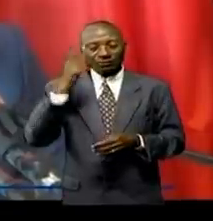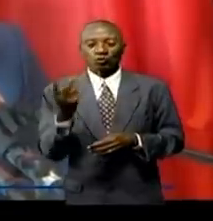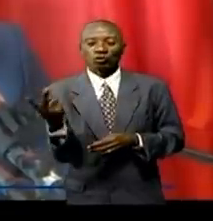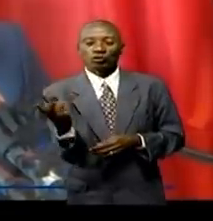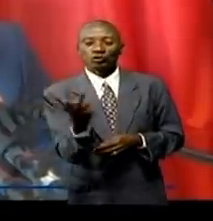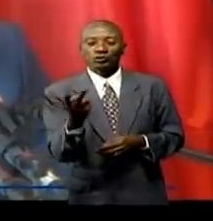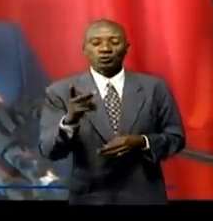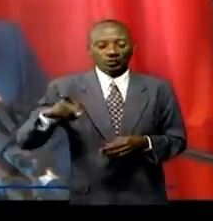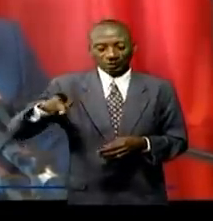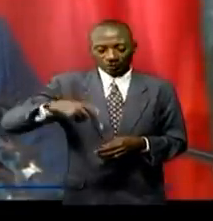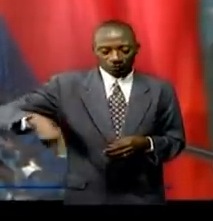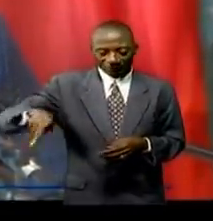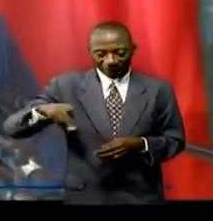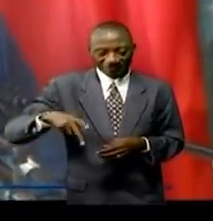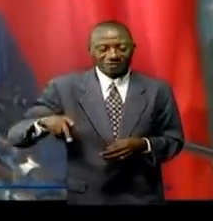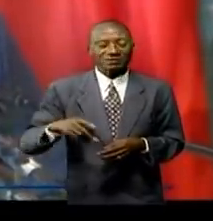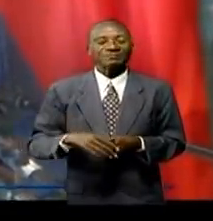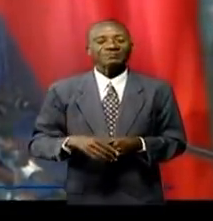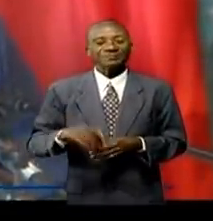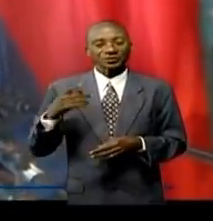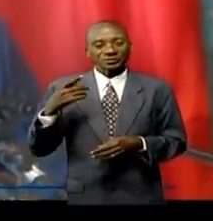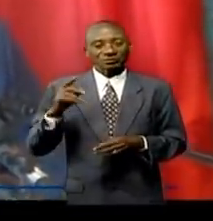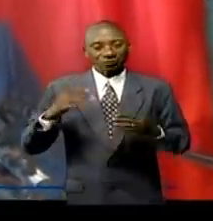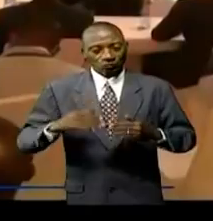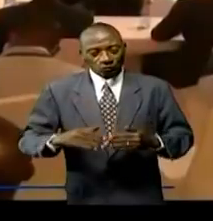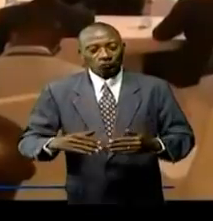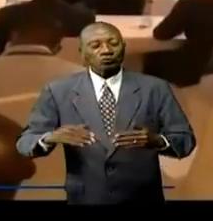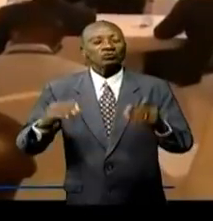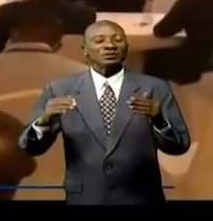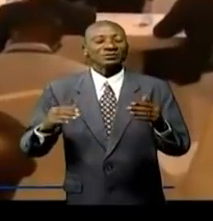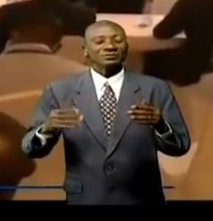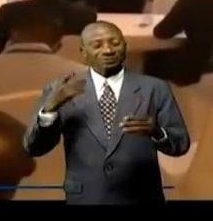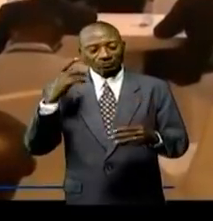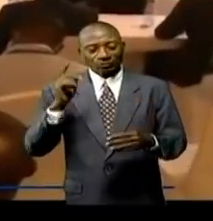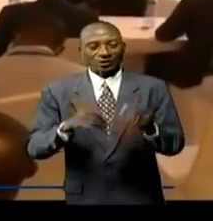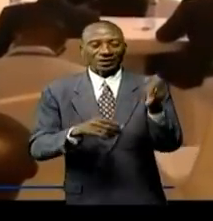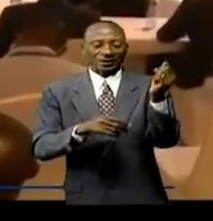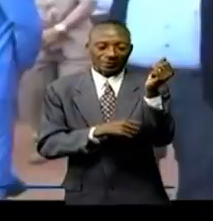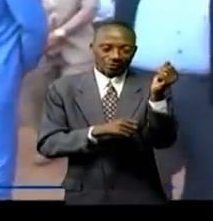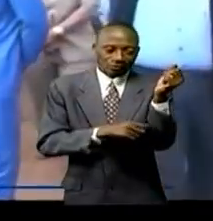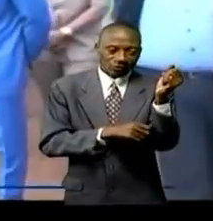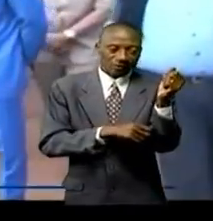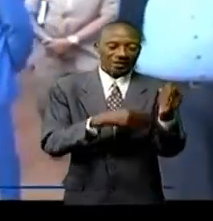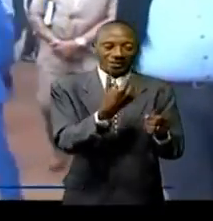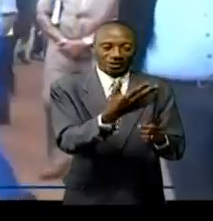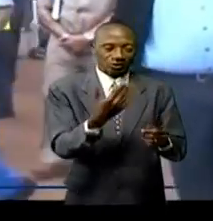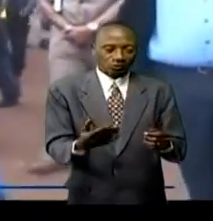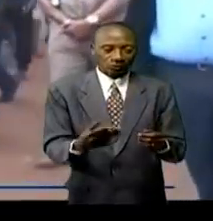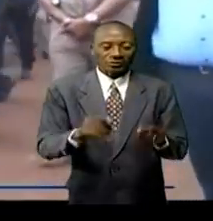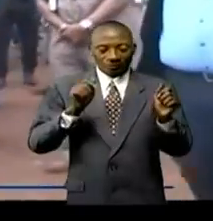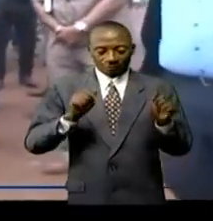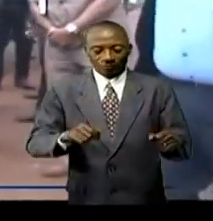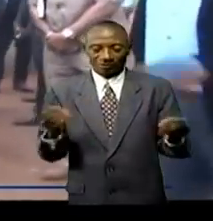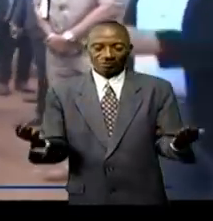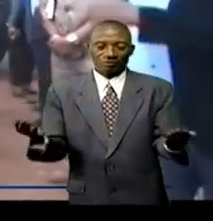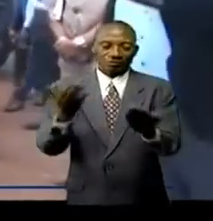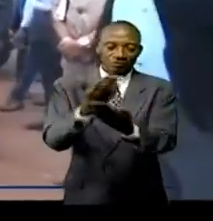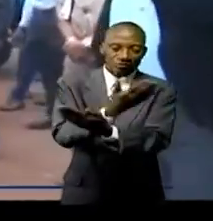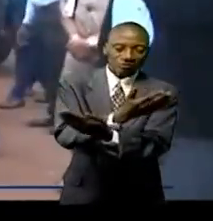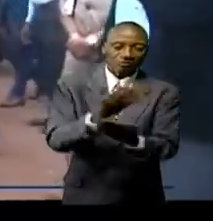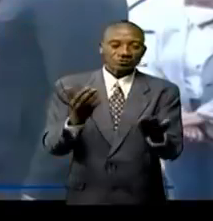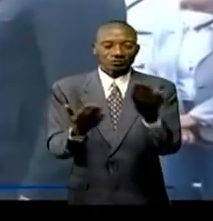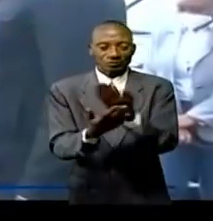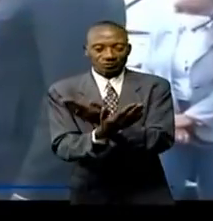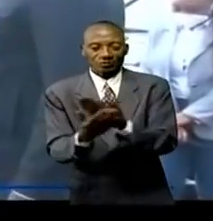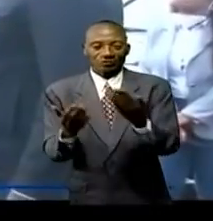sûr de rendre fluide le mouvement des personnes et des biens. Les deux délégations inspecteront par la suite la